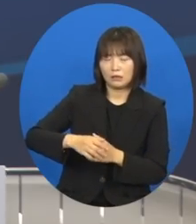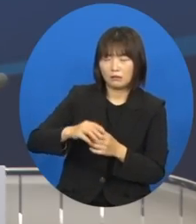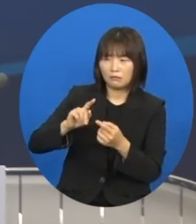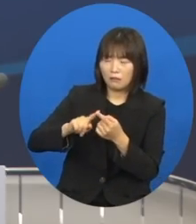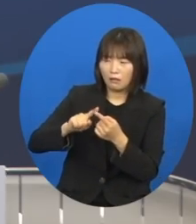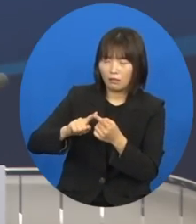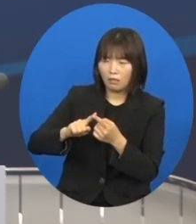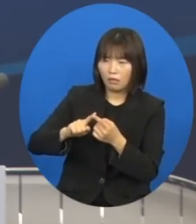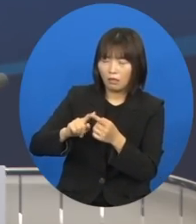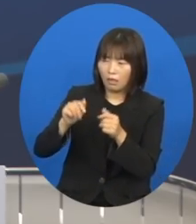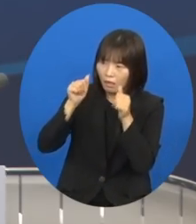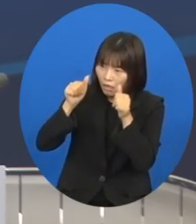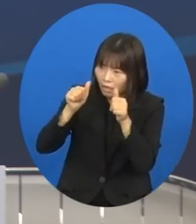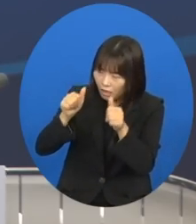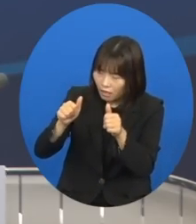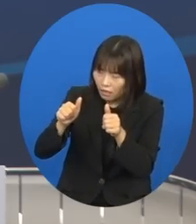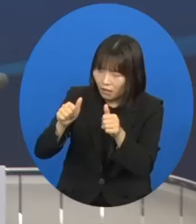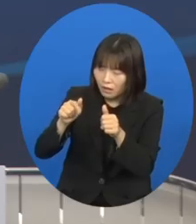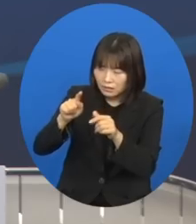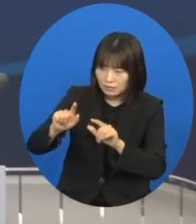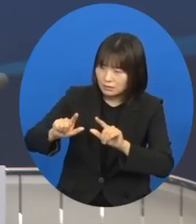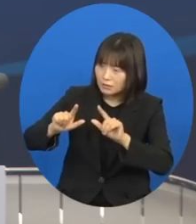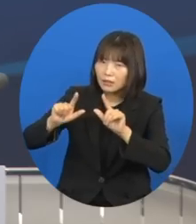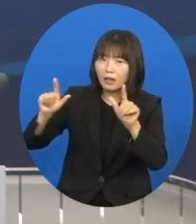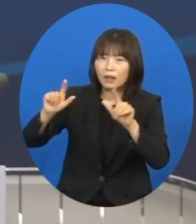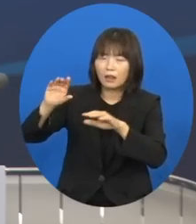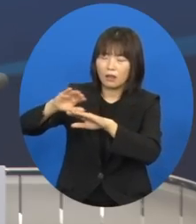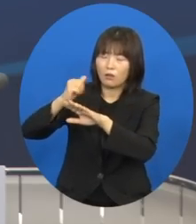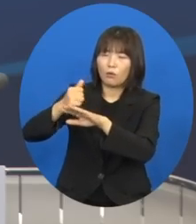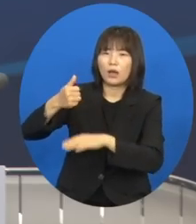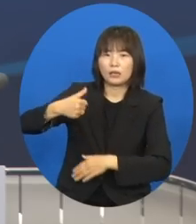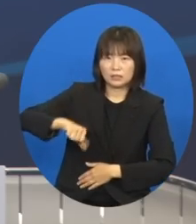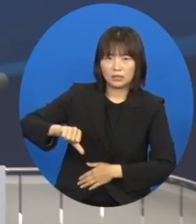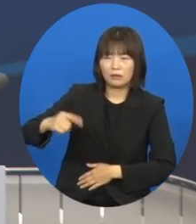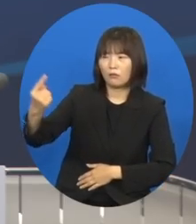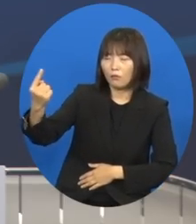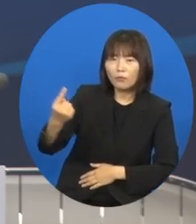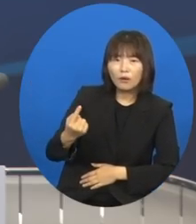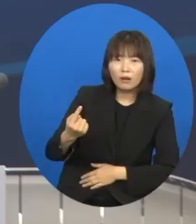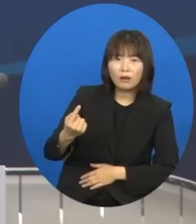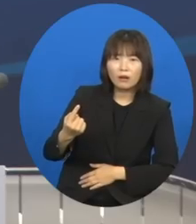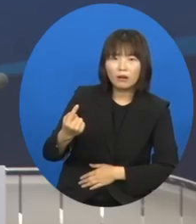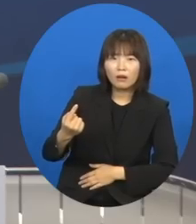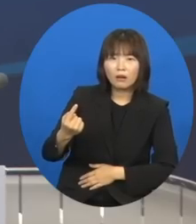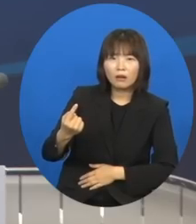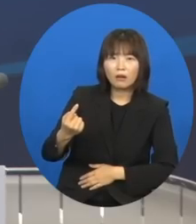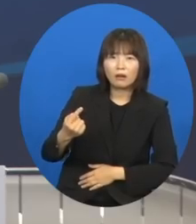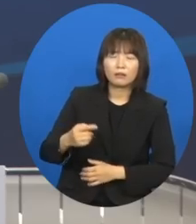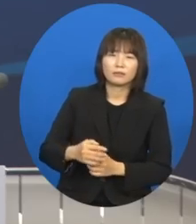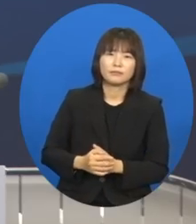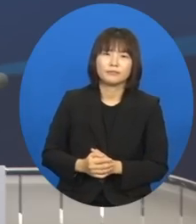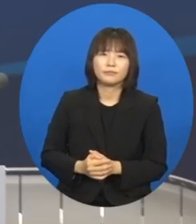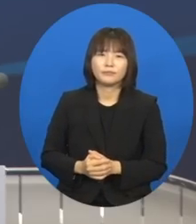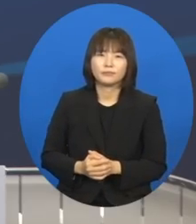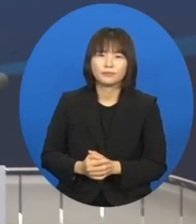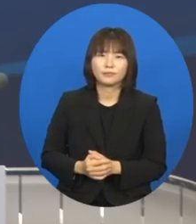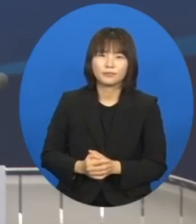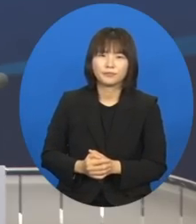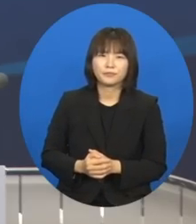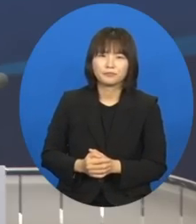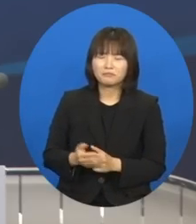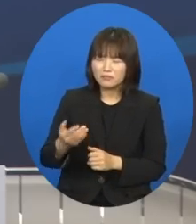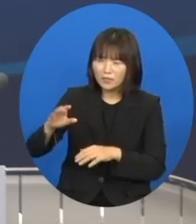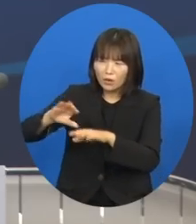말았습니다. 그날도 어김없이 왕자님이 또 사라 앞에 옵니다. 근데 이게 웬일일까요? 왕자님이